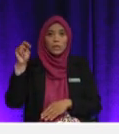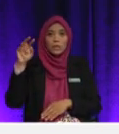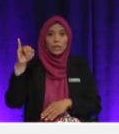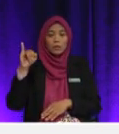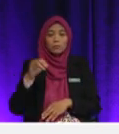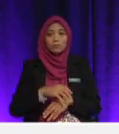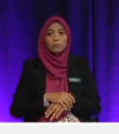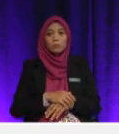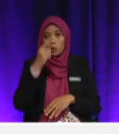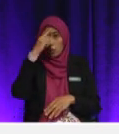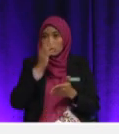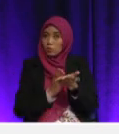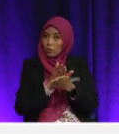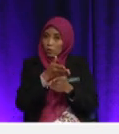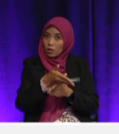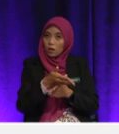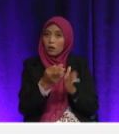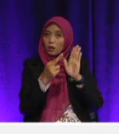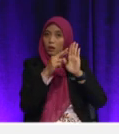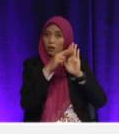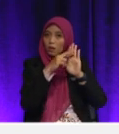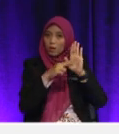meneruskan lagi rancangan